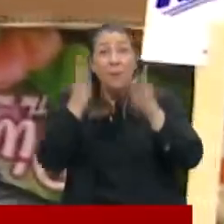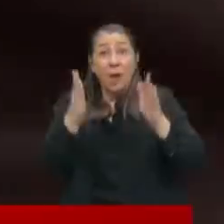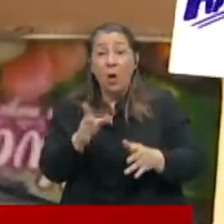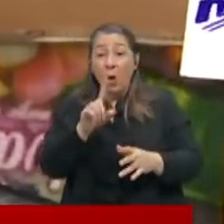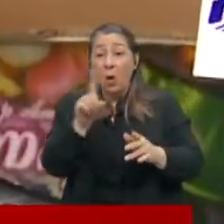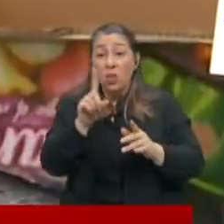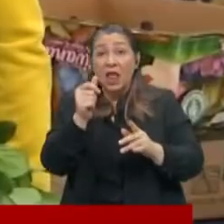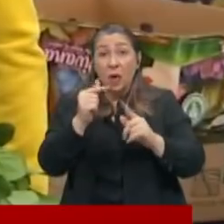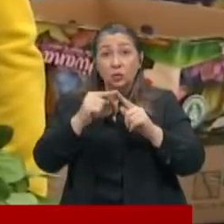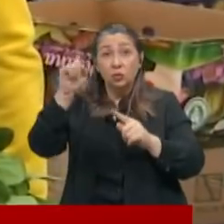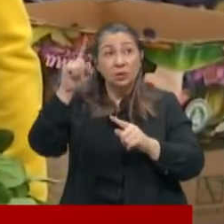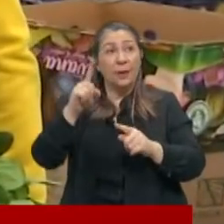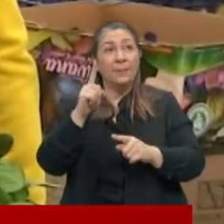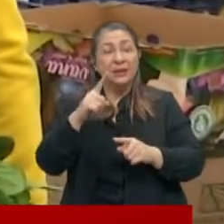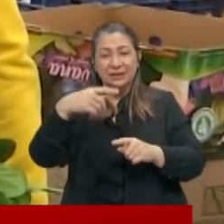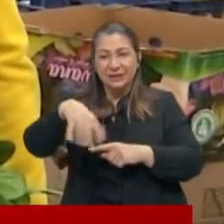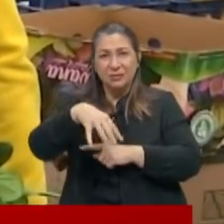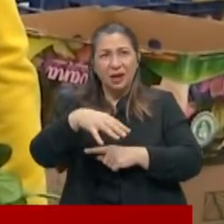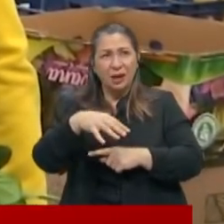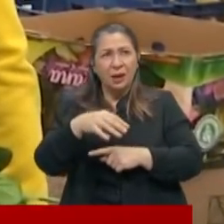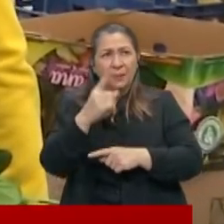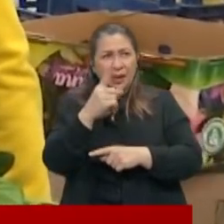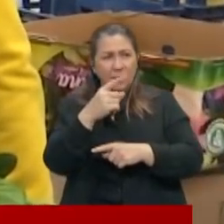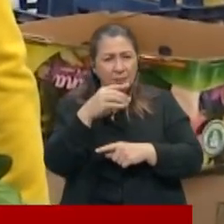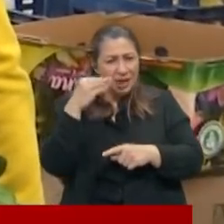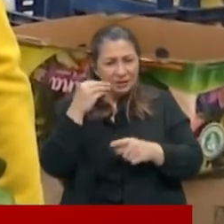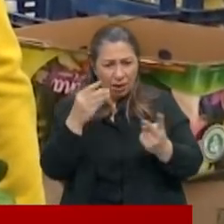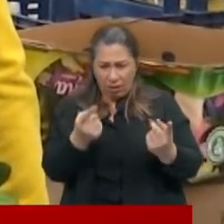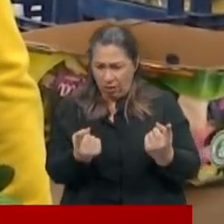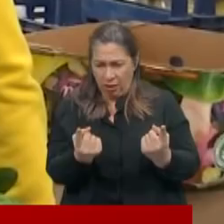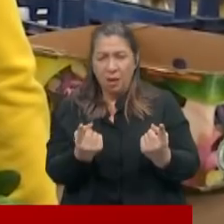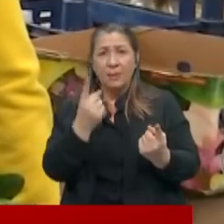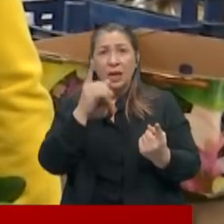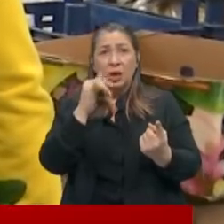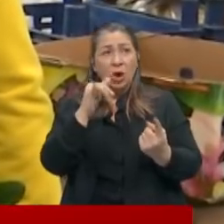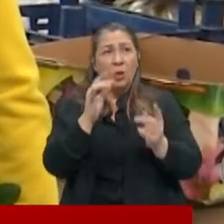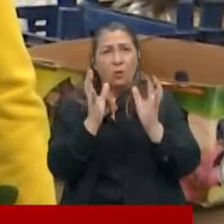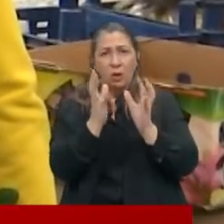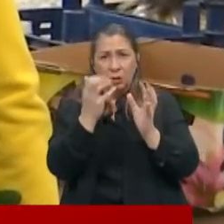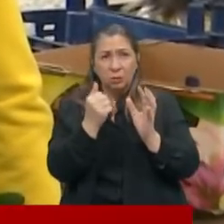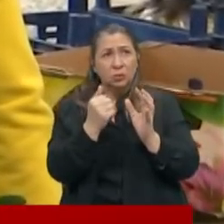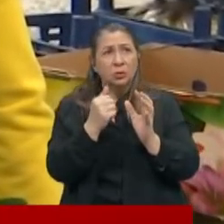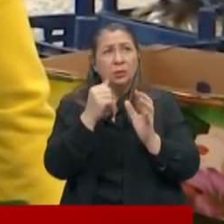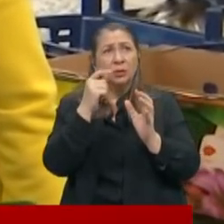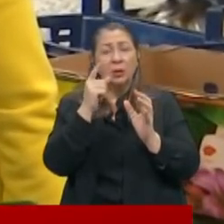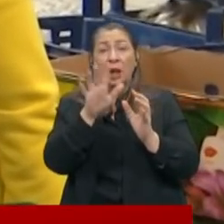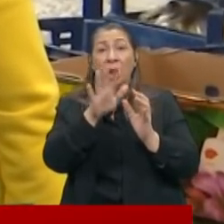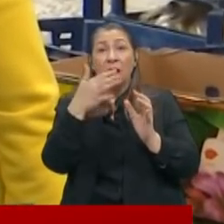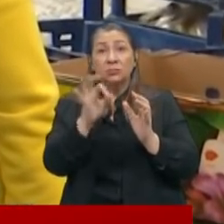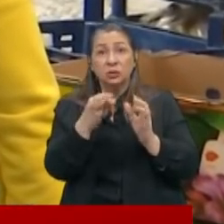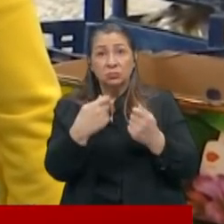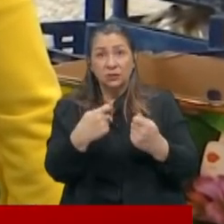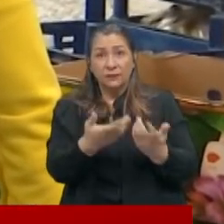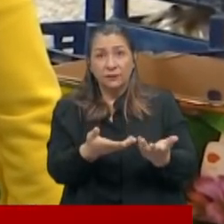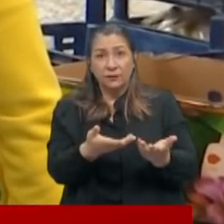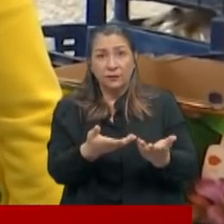10 liranın üstünde. Bir kilo ıspanak mesela, bir ıspanak, bir pırasa, bir kilo brokoli alıyor diyelim. Bir karnabahar alıyor, 50-60 lira maliyet